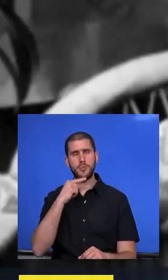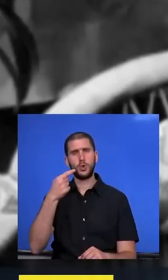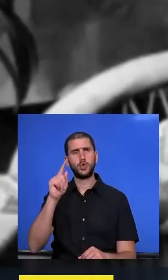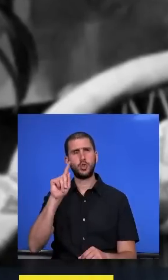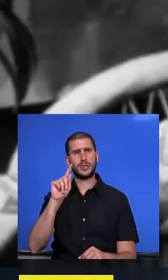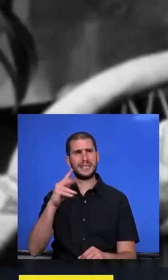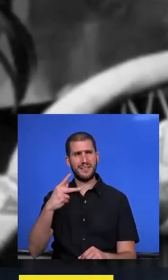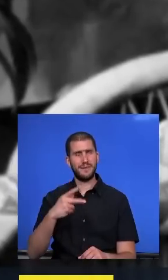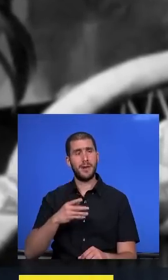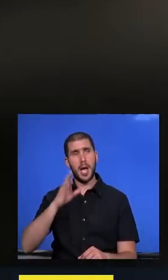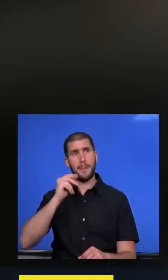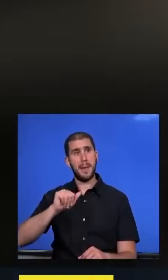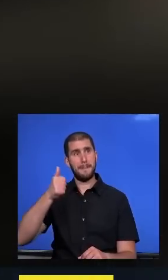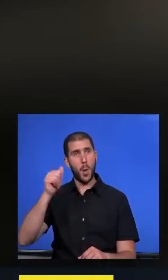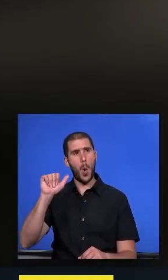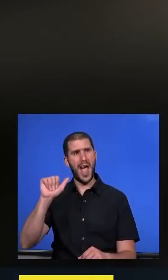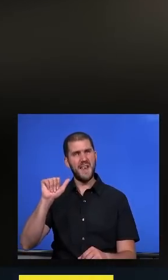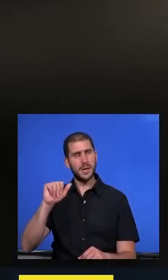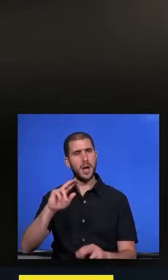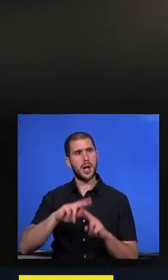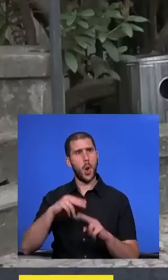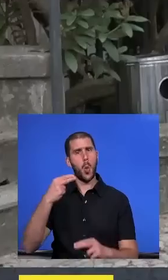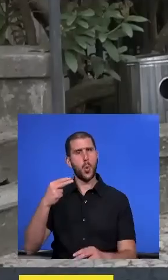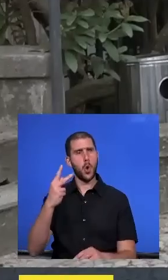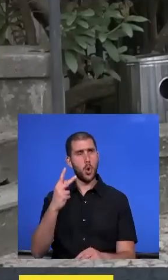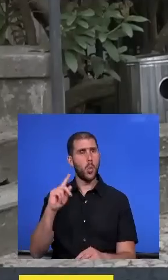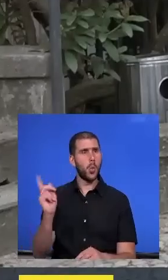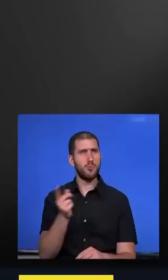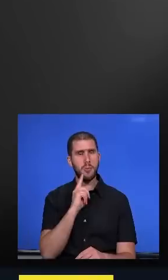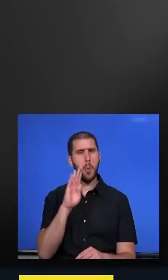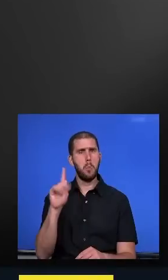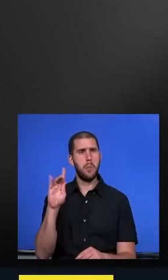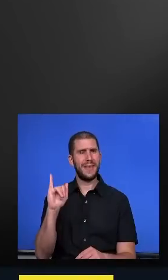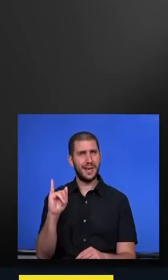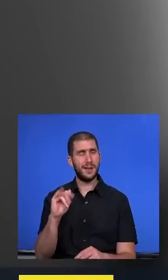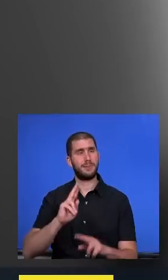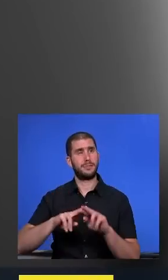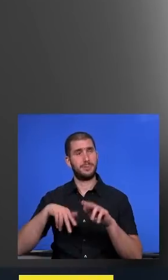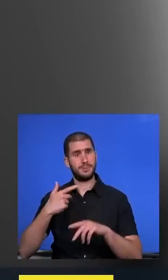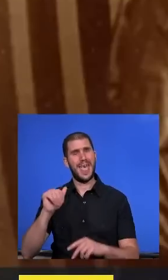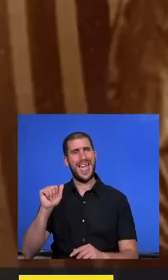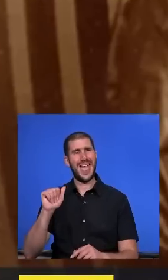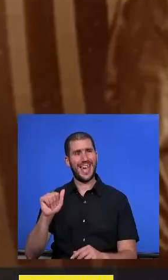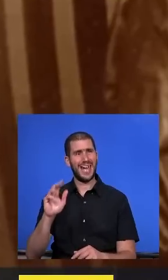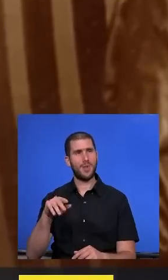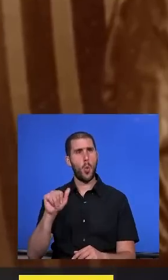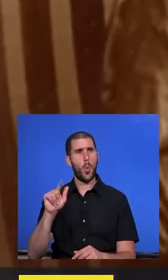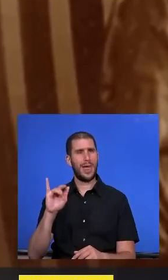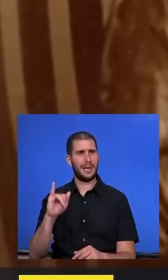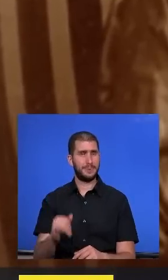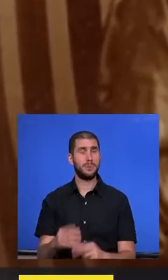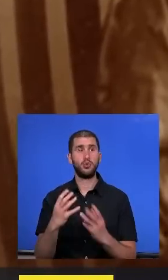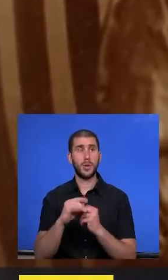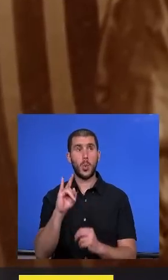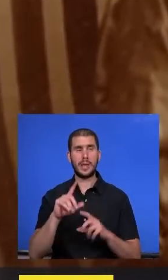הבכור נקרא אפי, אחר כך הוגו קורט, כולם קראו לו בובי, אחריו אריך ואולי. משפחת חוצן